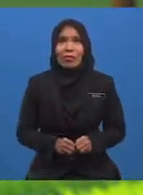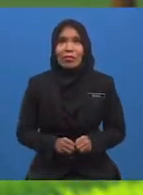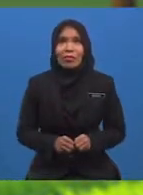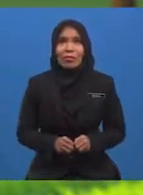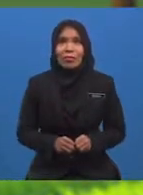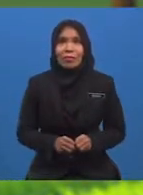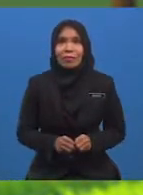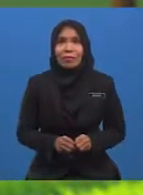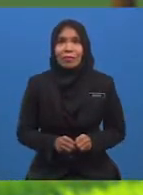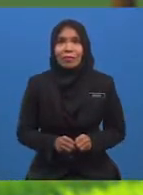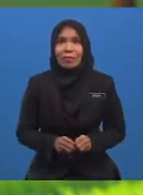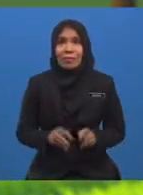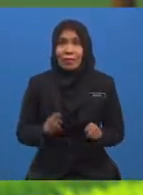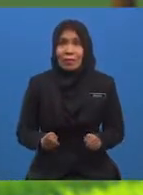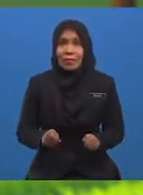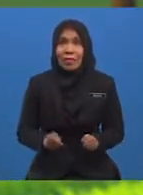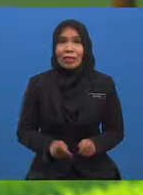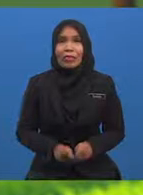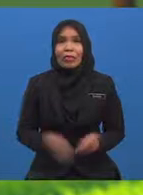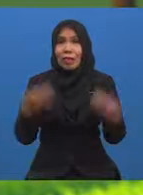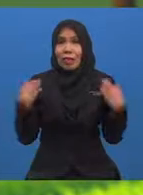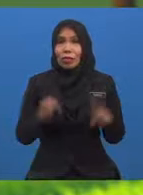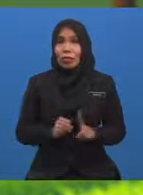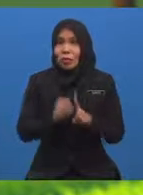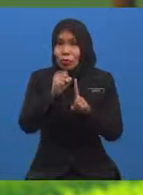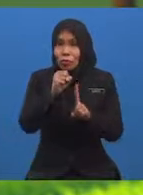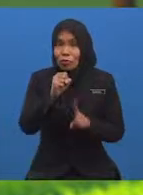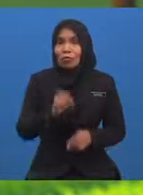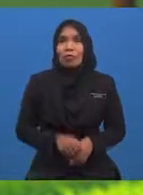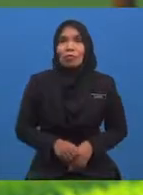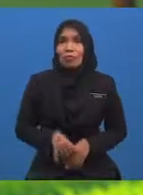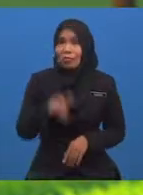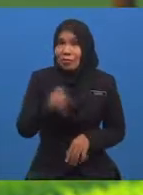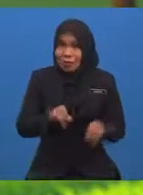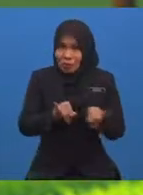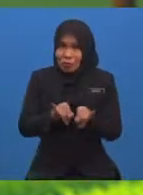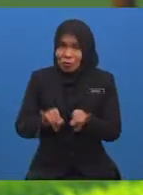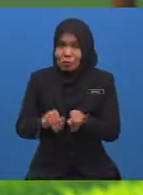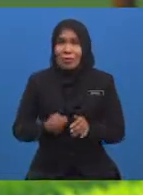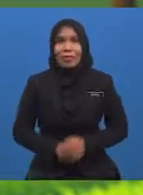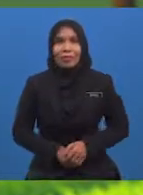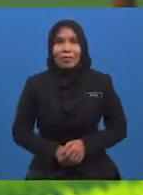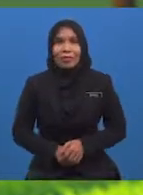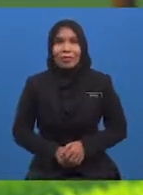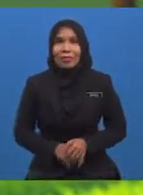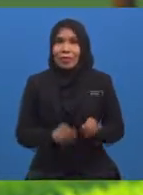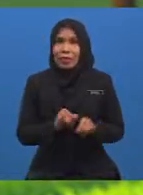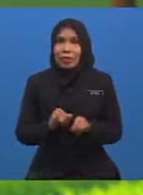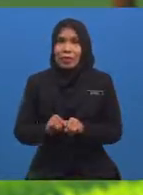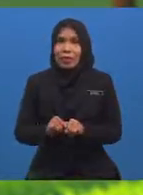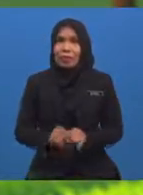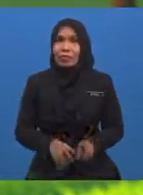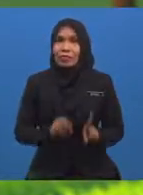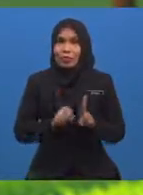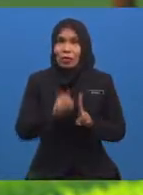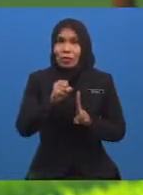di atas muka bumi ini. Sekiranya suhu yang terlalu panas dan